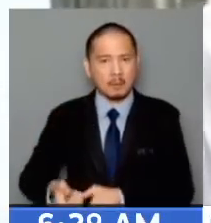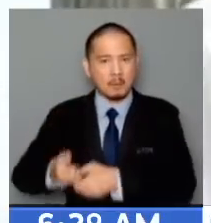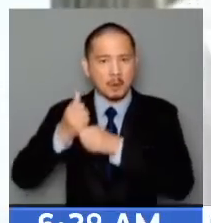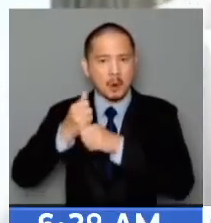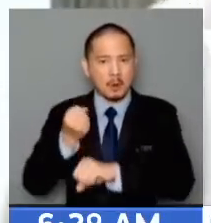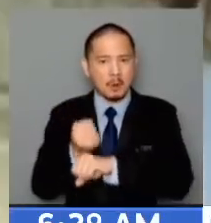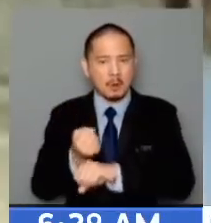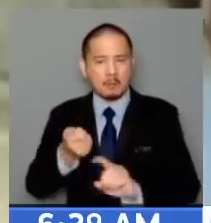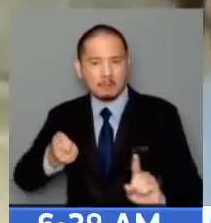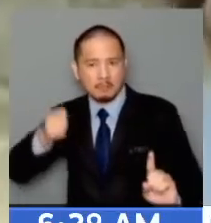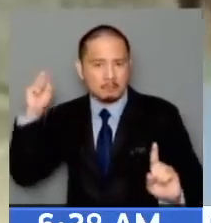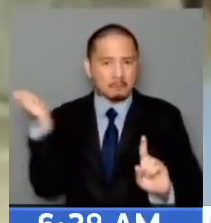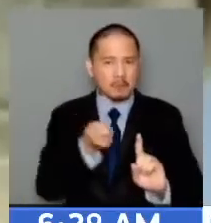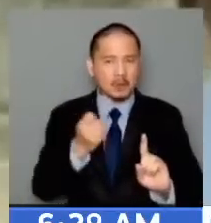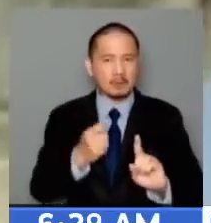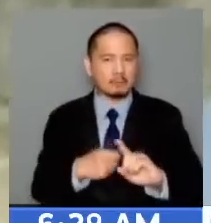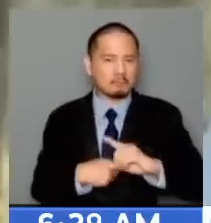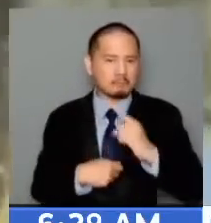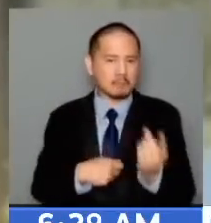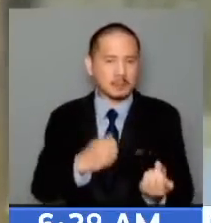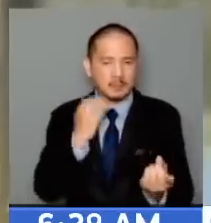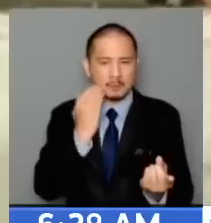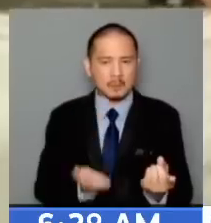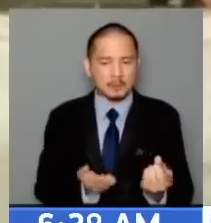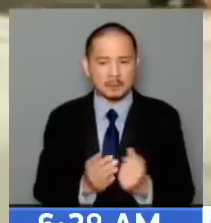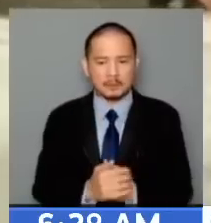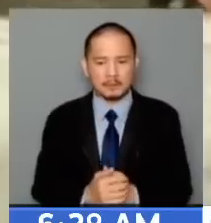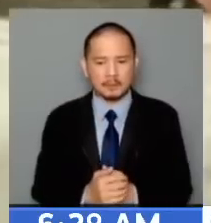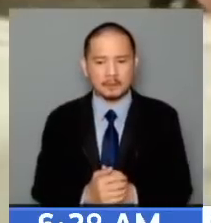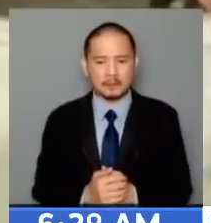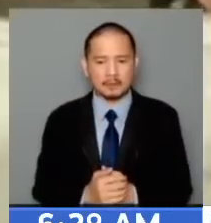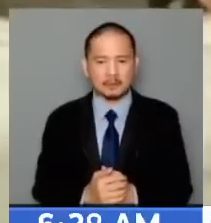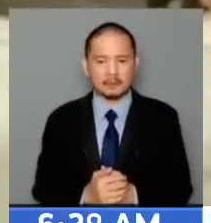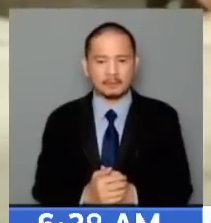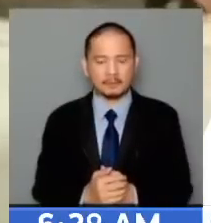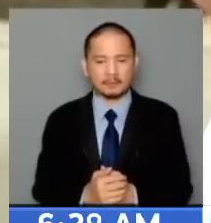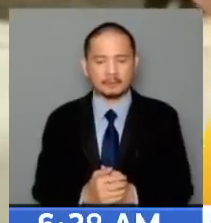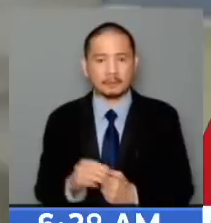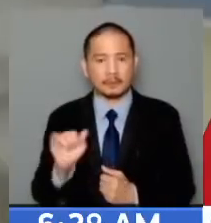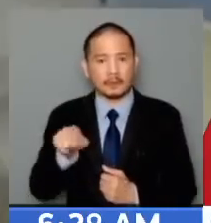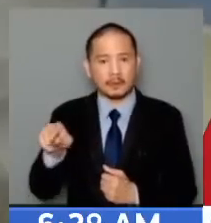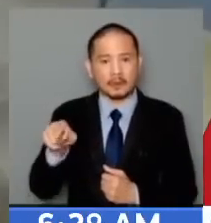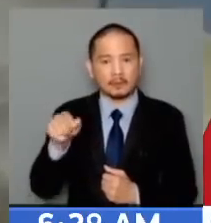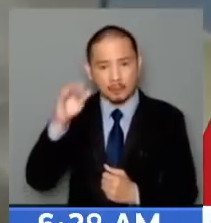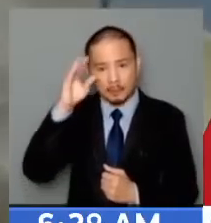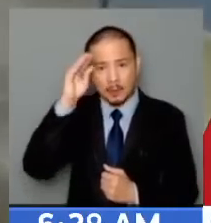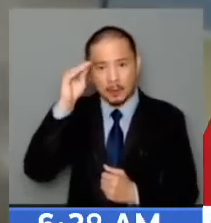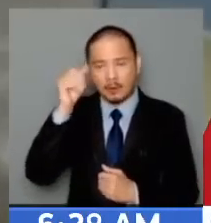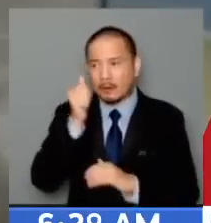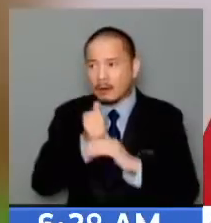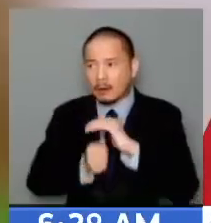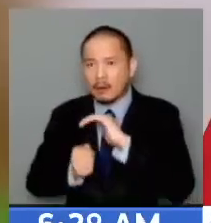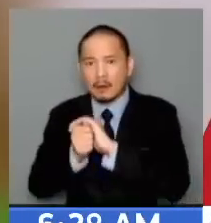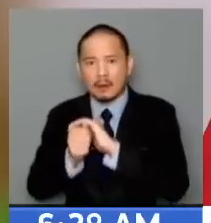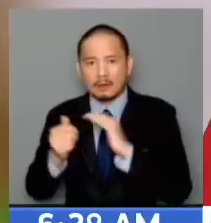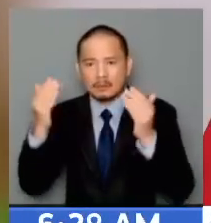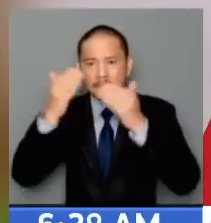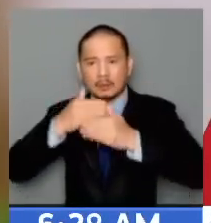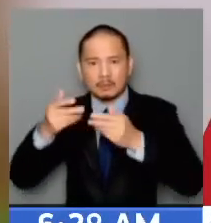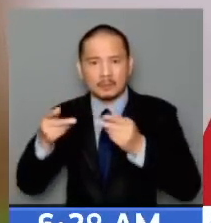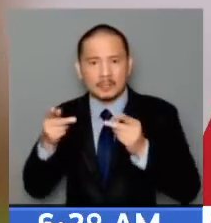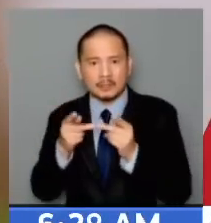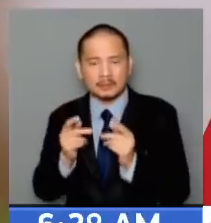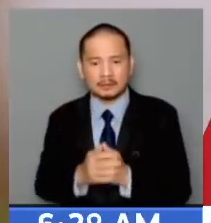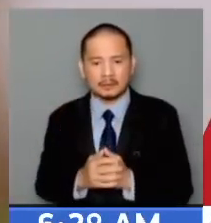yanaan din siya. Habang naghahabulan, nakapagtago pa sa madilim na bahagi ng kanilang lugar ang sospek. Dahil sa